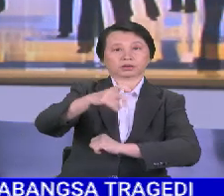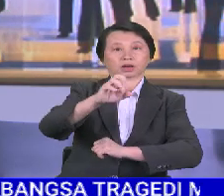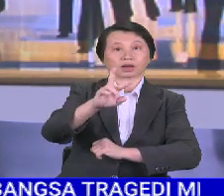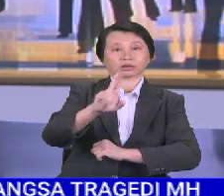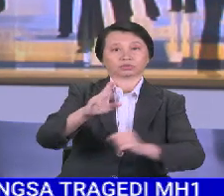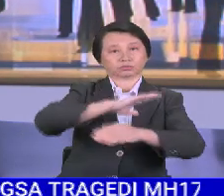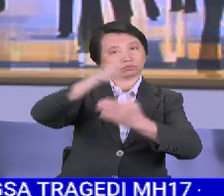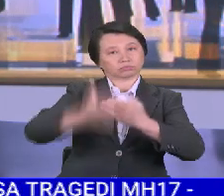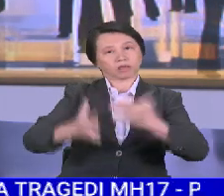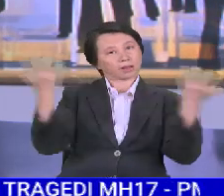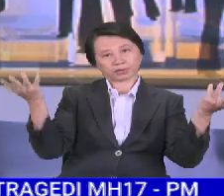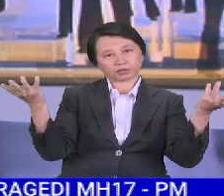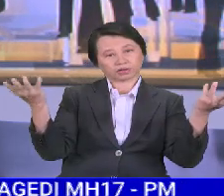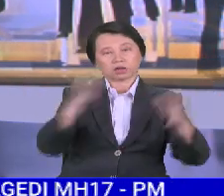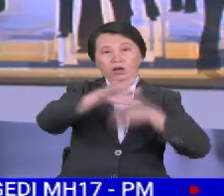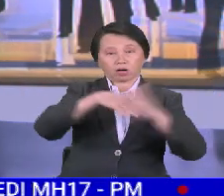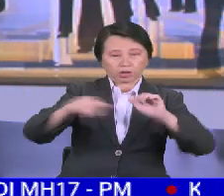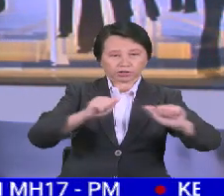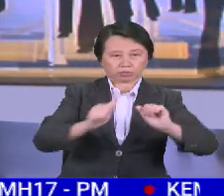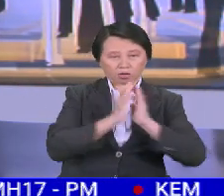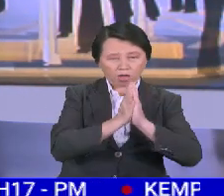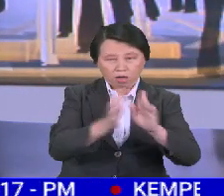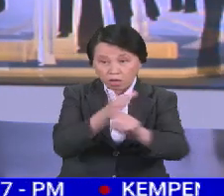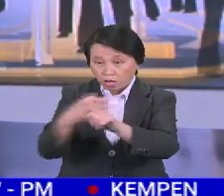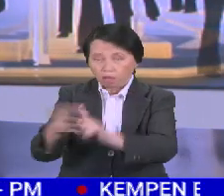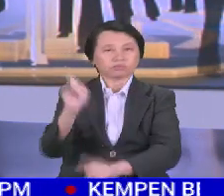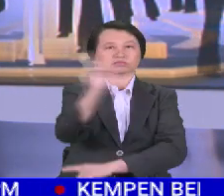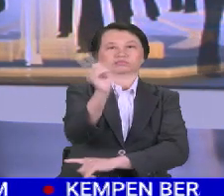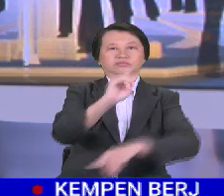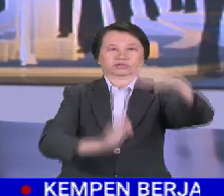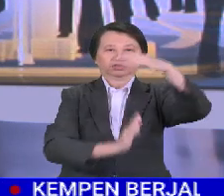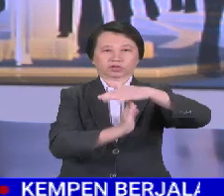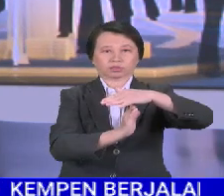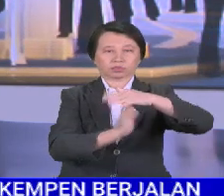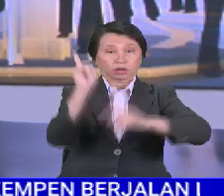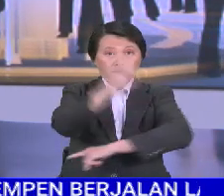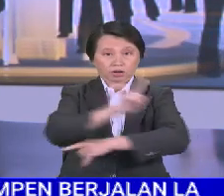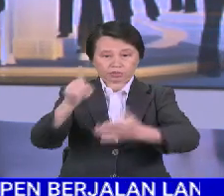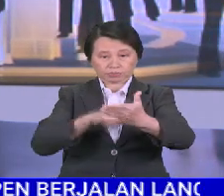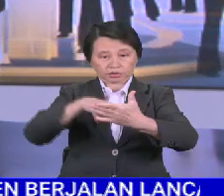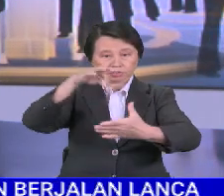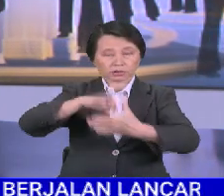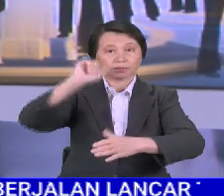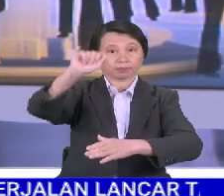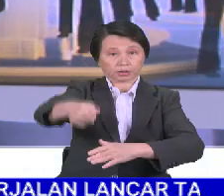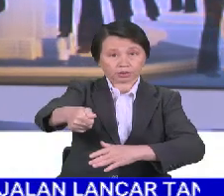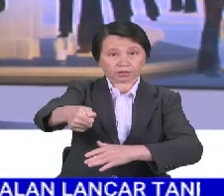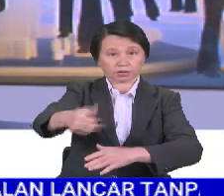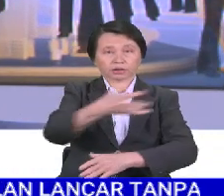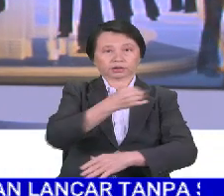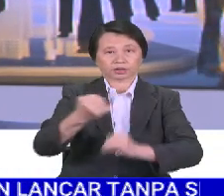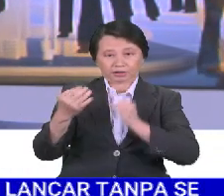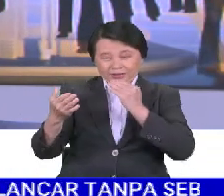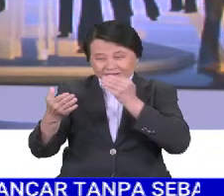tamat. Serentak dengan itu, semua aktiviti merayu undi tidak dibenarkan terutamanya pada hari pengundian esok. Justru menjelang saat